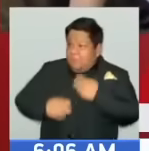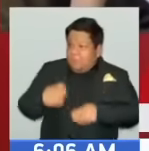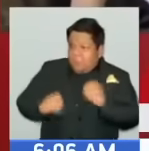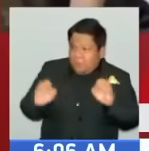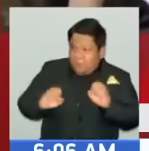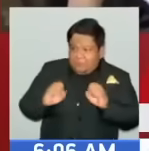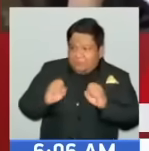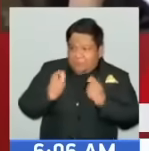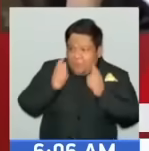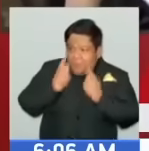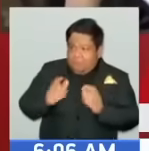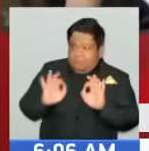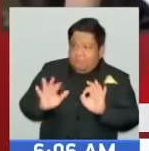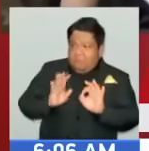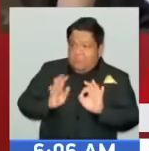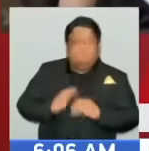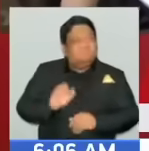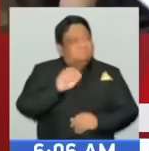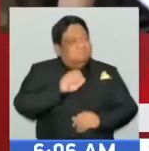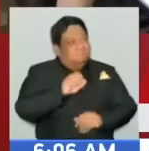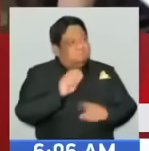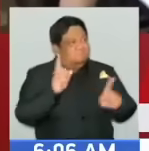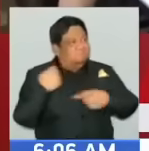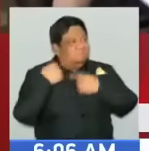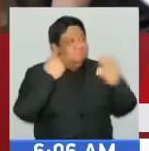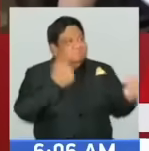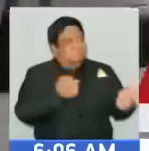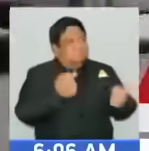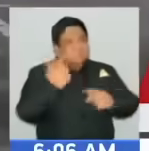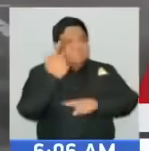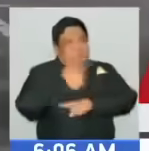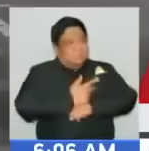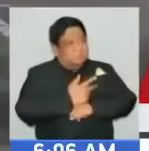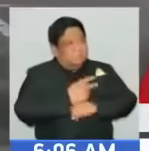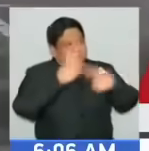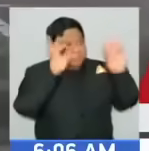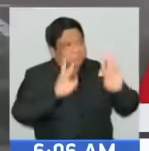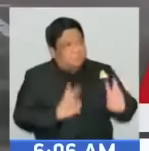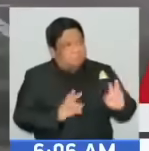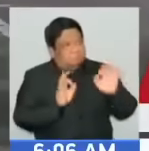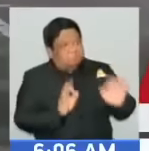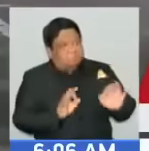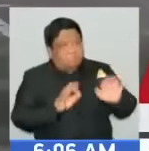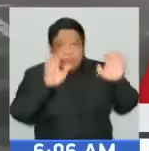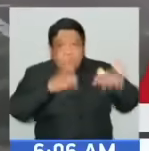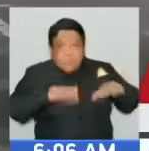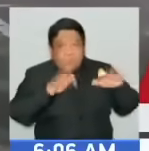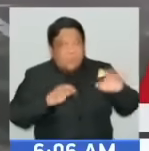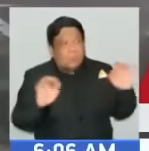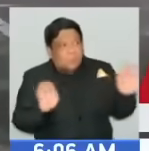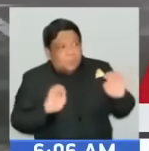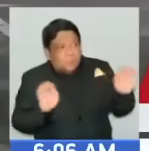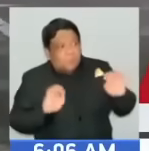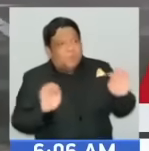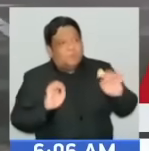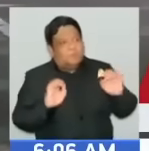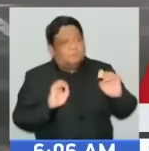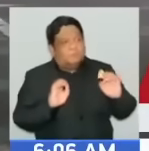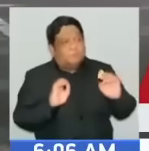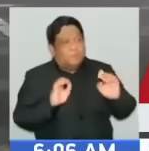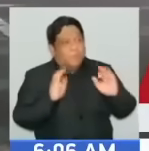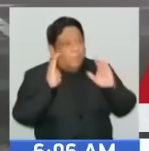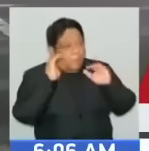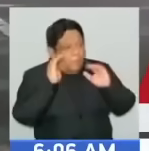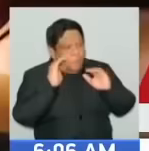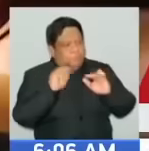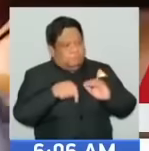panahon sa nakalipas na 3 araw, no? Hindi naman nag-ulan, so hopefully ang curing natin matatapos within until